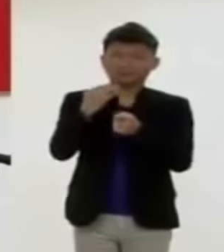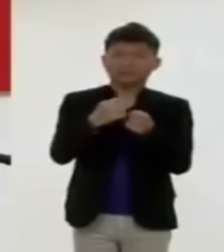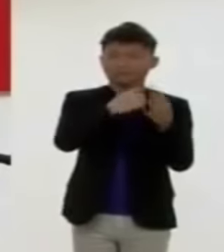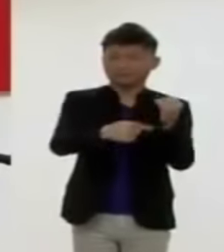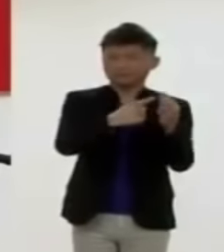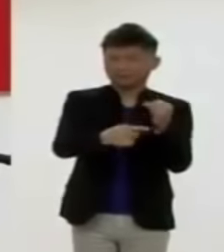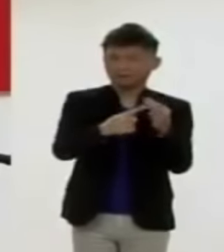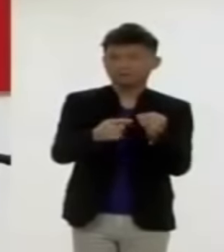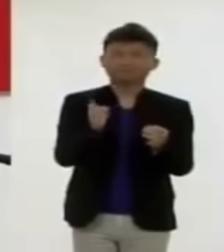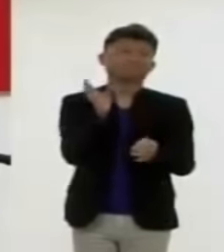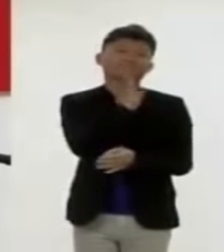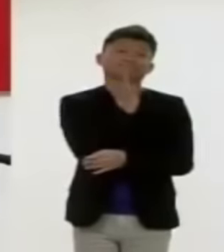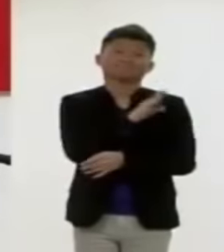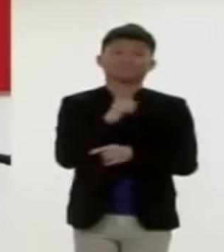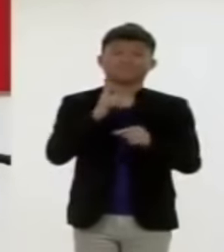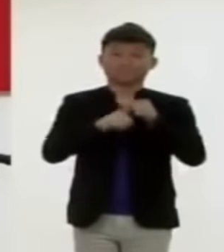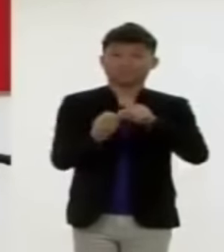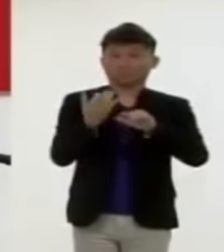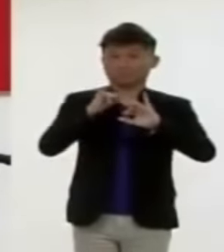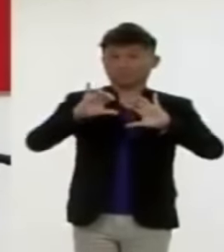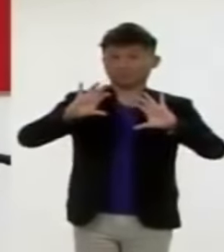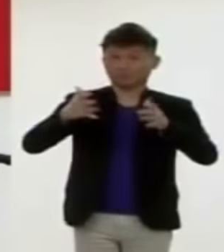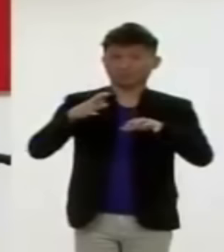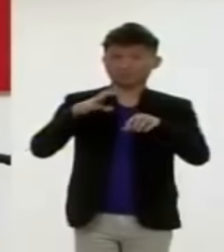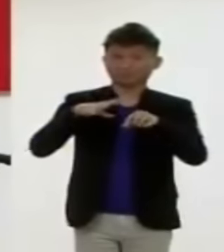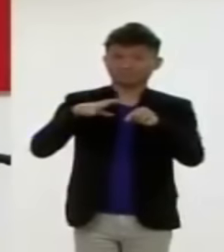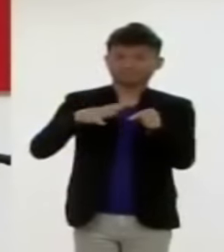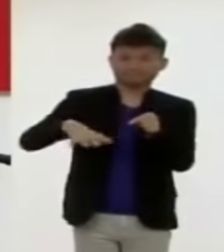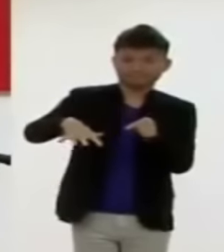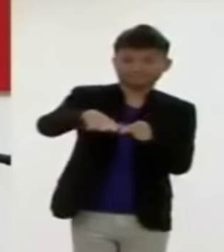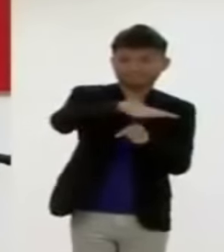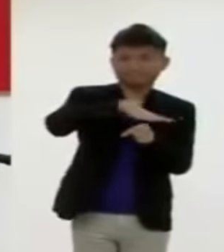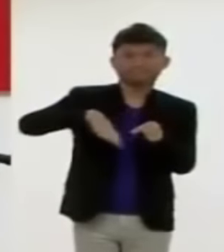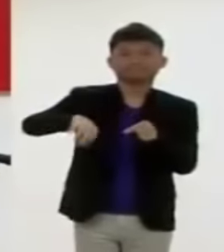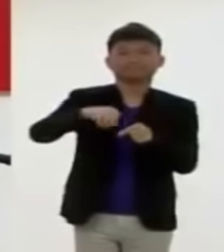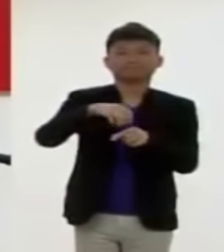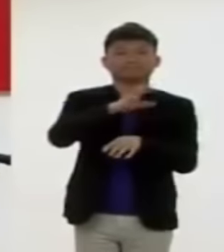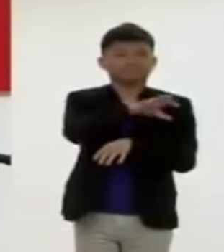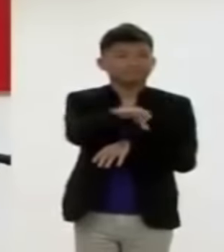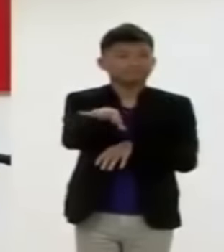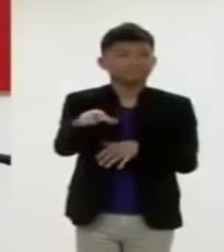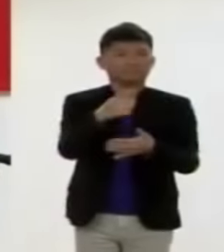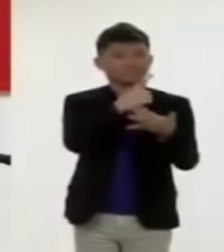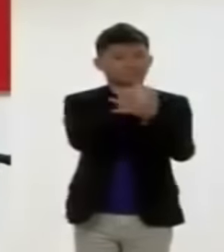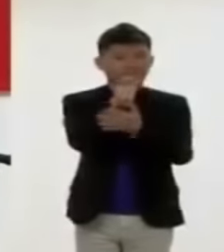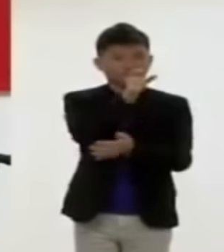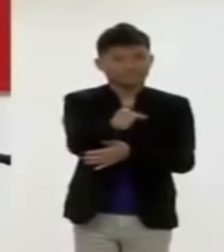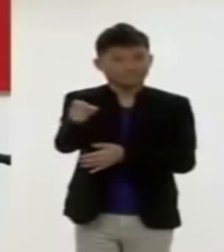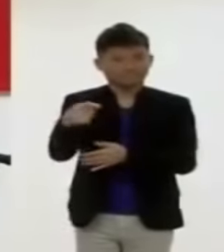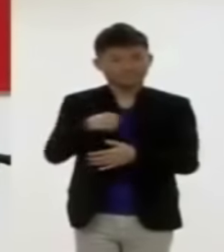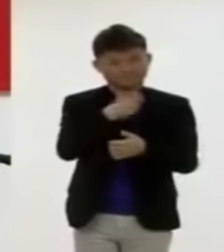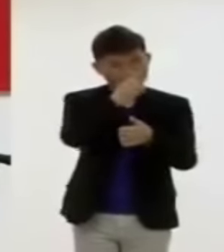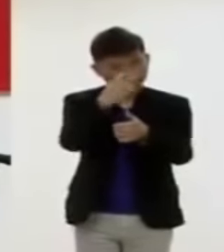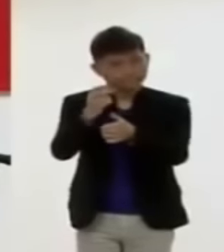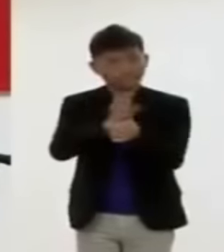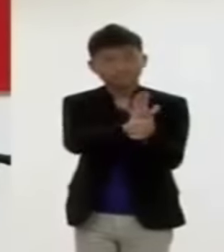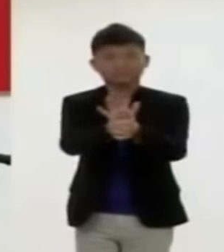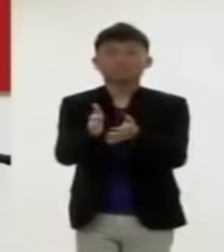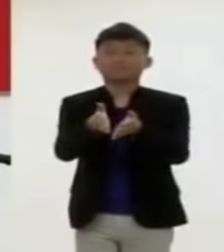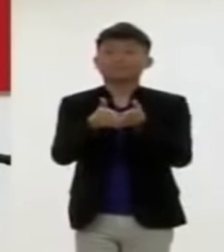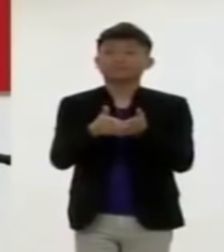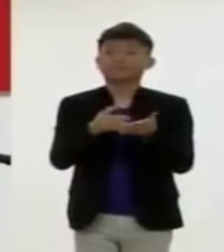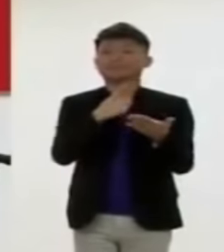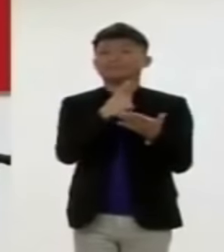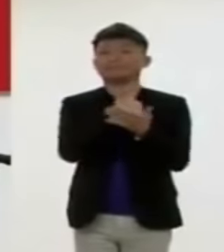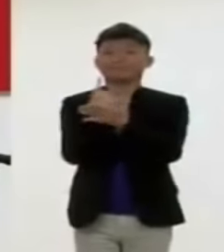我们在中华民国的境内每一块土地都是我们关心的，每一个人都是我们应该去照顾的，每一个弱